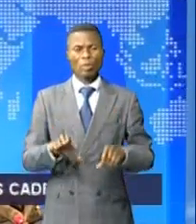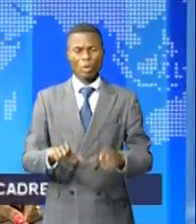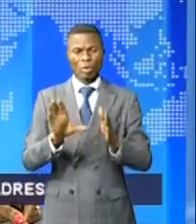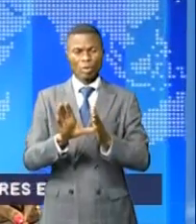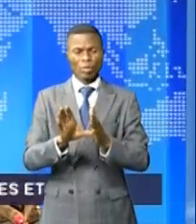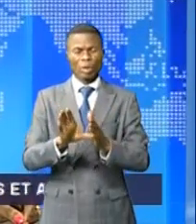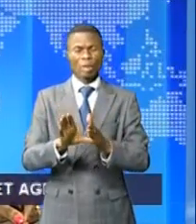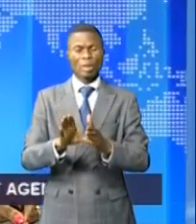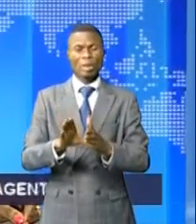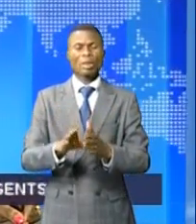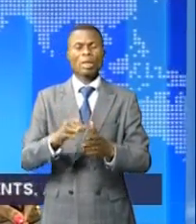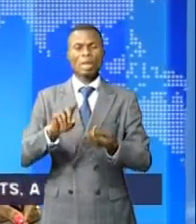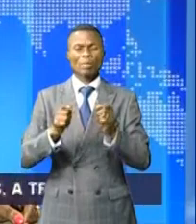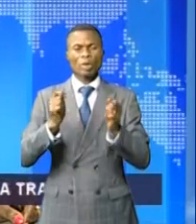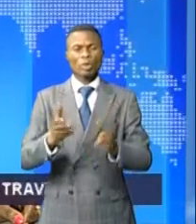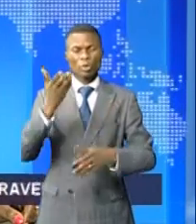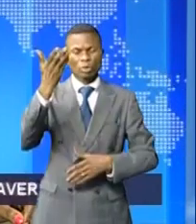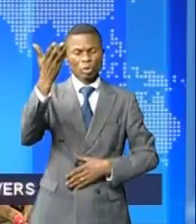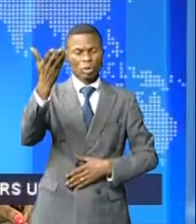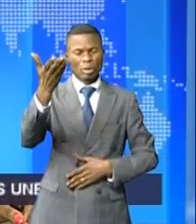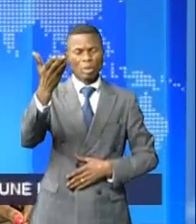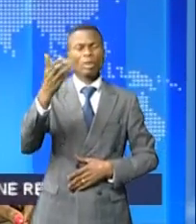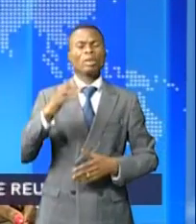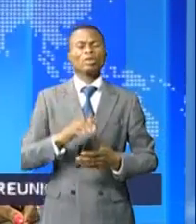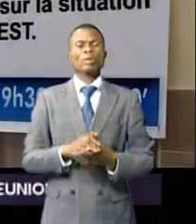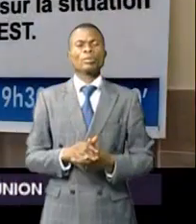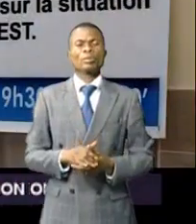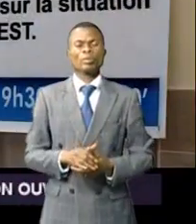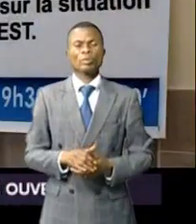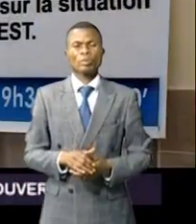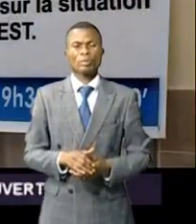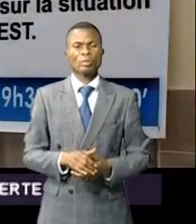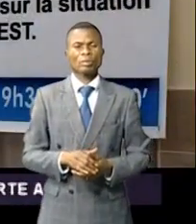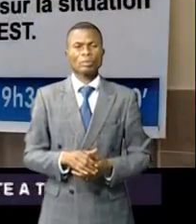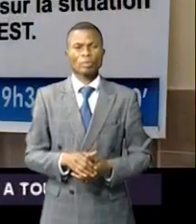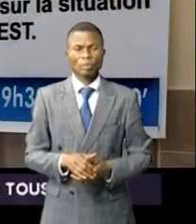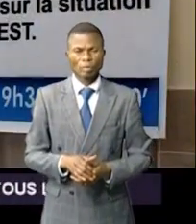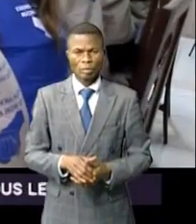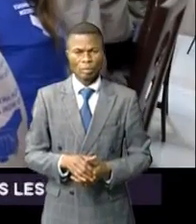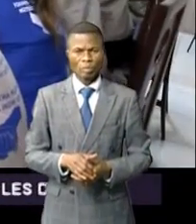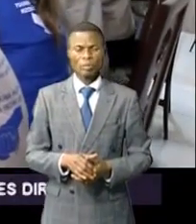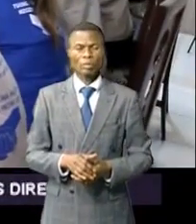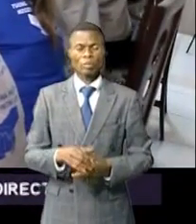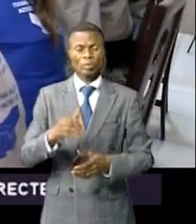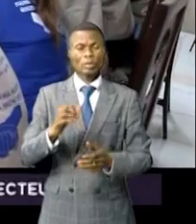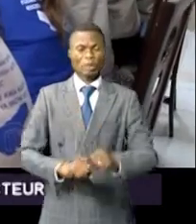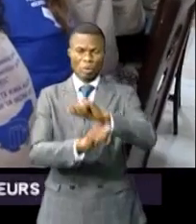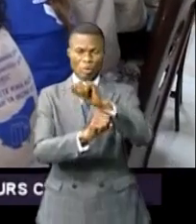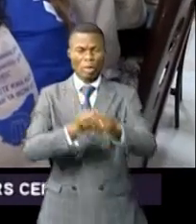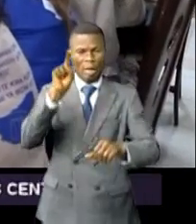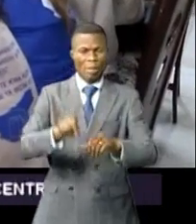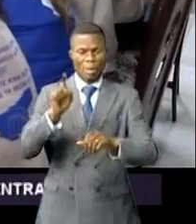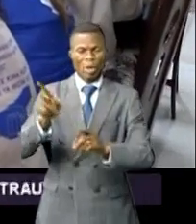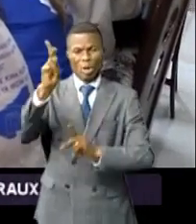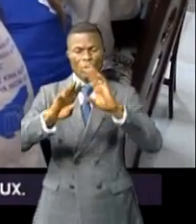Sur les images de Papi Mbongo, Émilie Kayindo nous donne le détail. Sont les stratégies à mettre sur pied pour subvenir aux besoins des